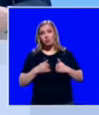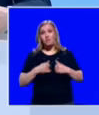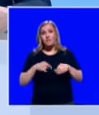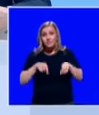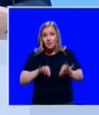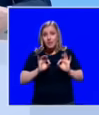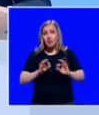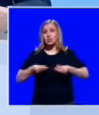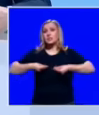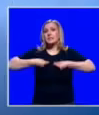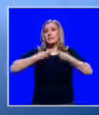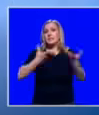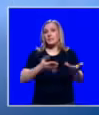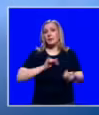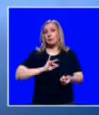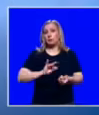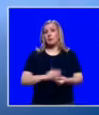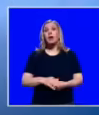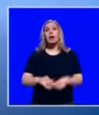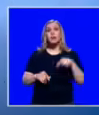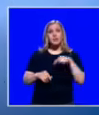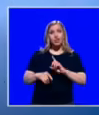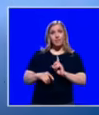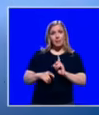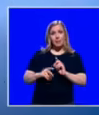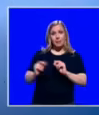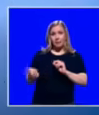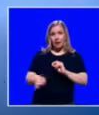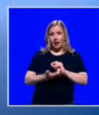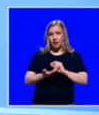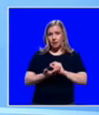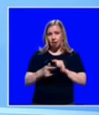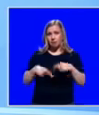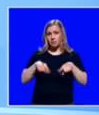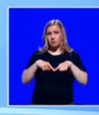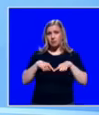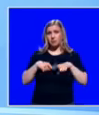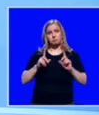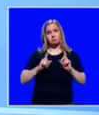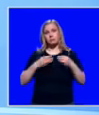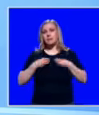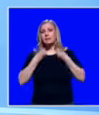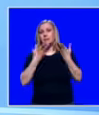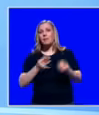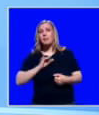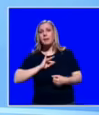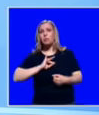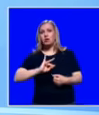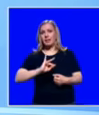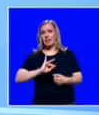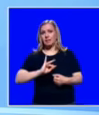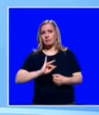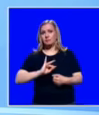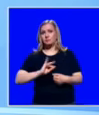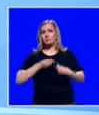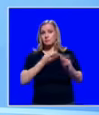веднага Тоест не бягате от правосъдието, търсяки депутатски имунитет? Давам си веднага имунитета и дай ще внесем проект от закон,